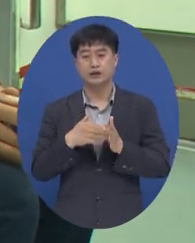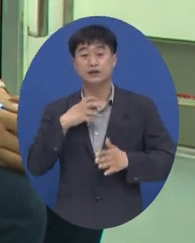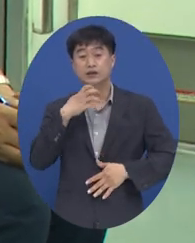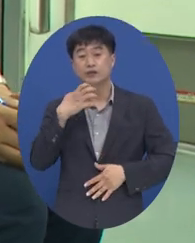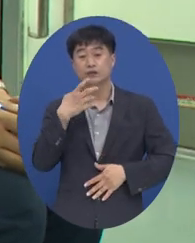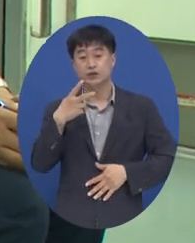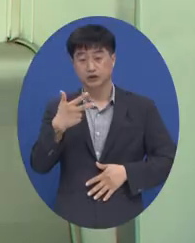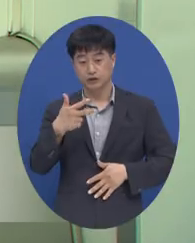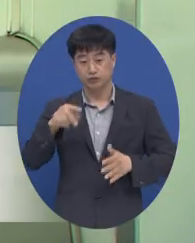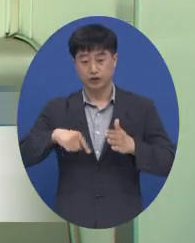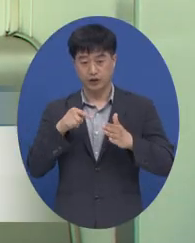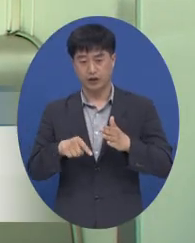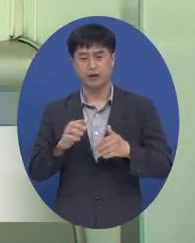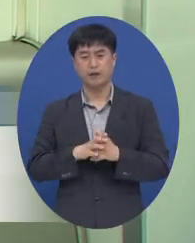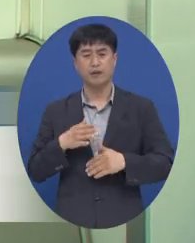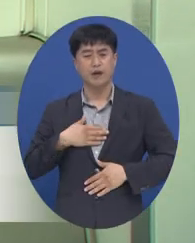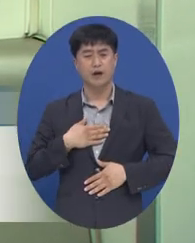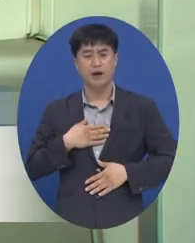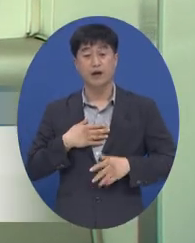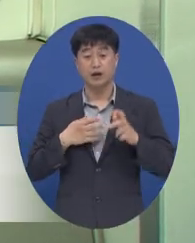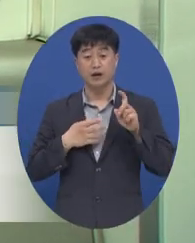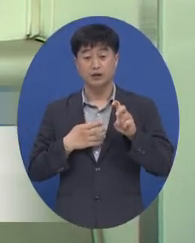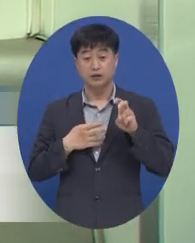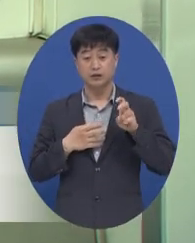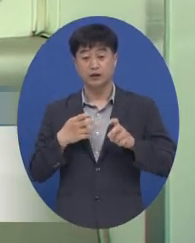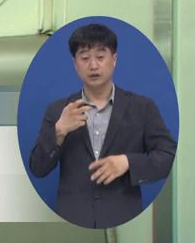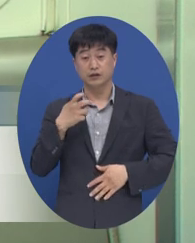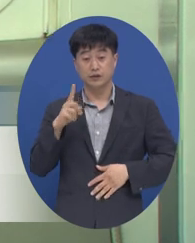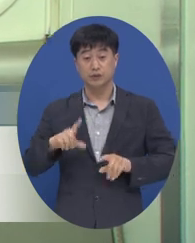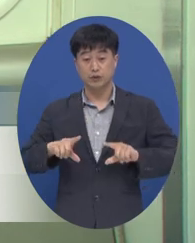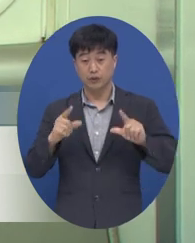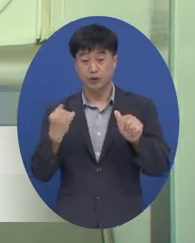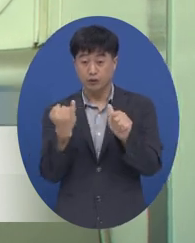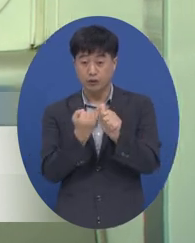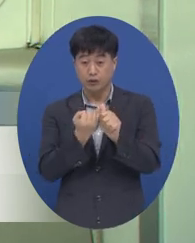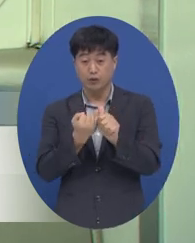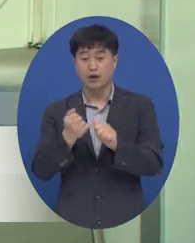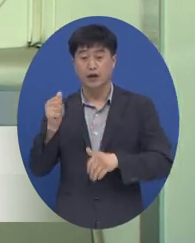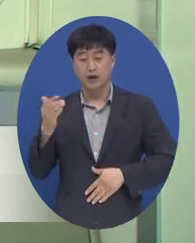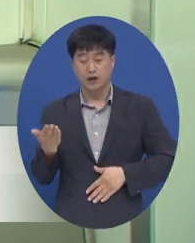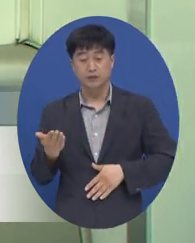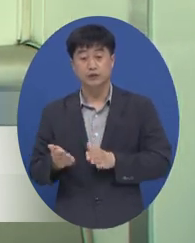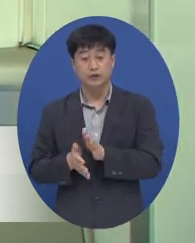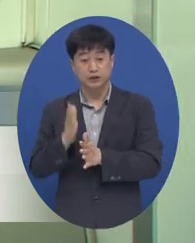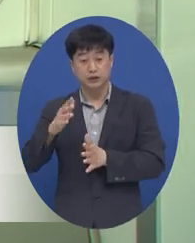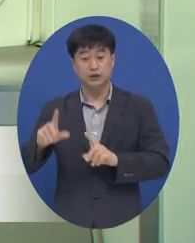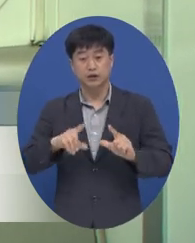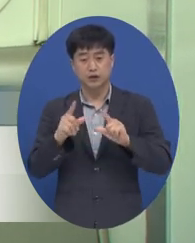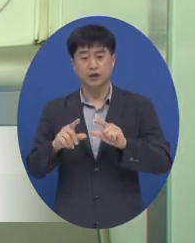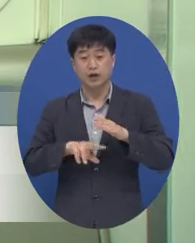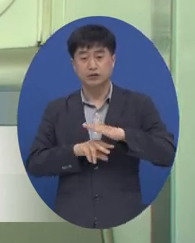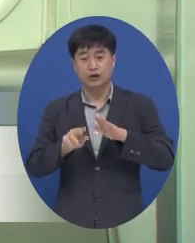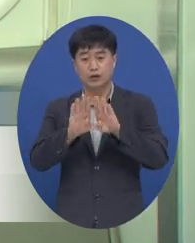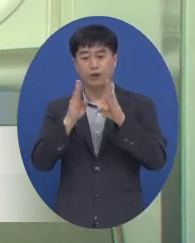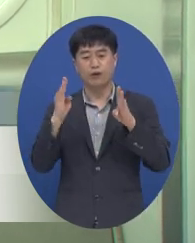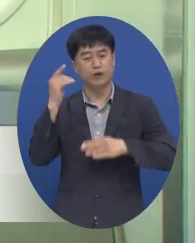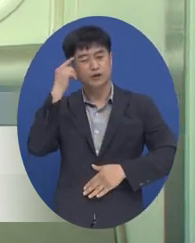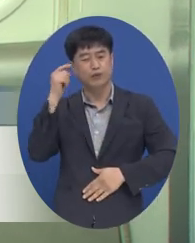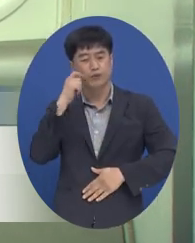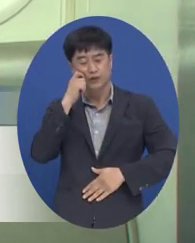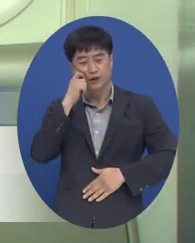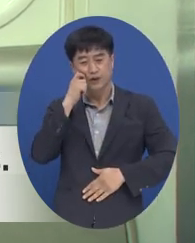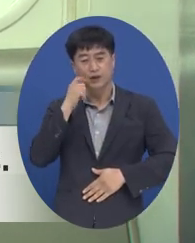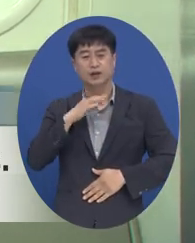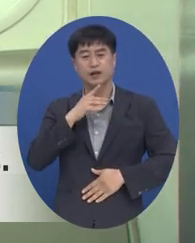수 있습니다. 부모가 71년도에 결혼해가지고 지금까지 하남시 사는데 지하철 개통할 거라는 생각은